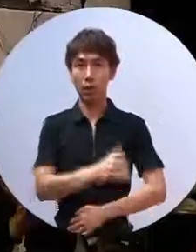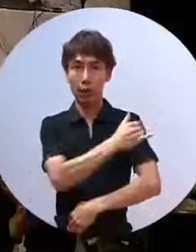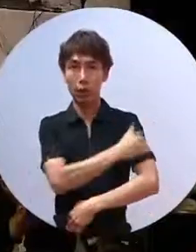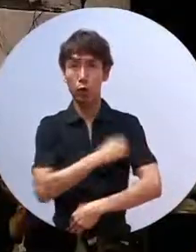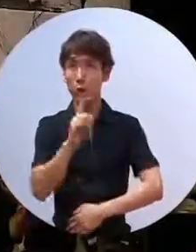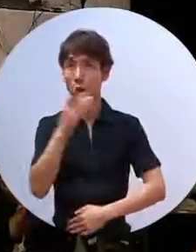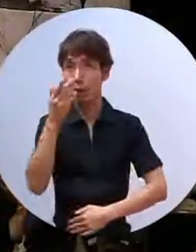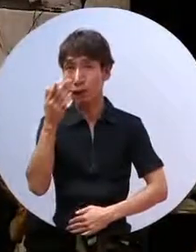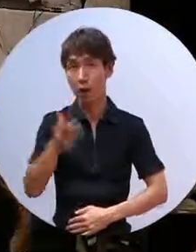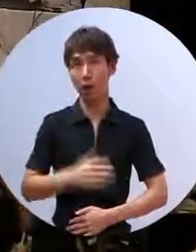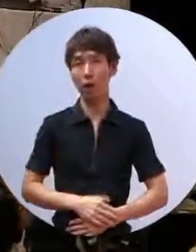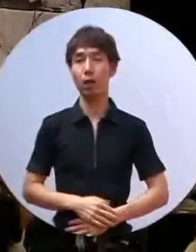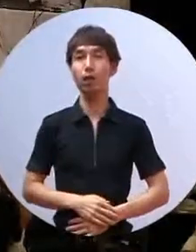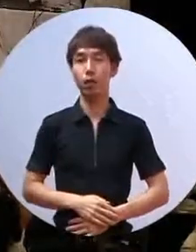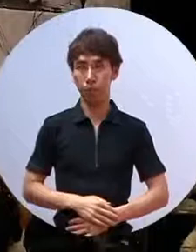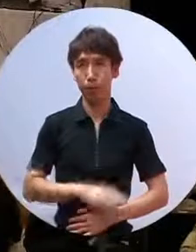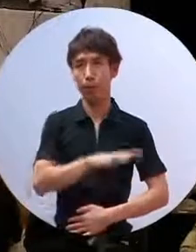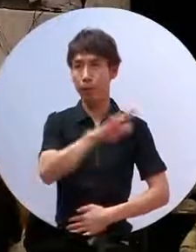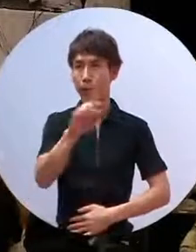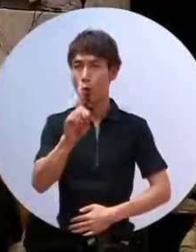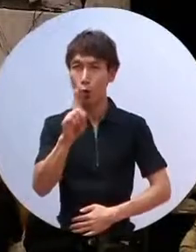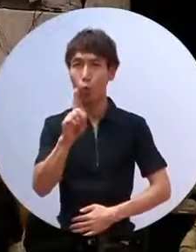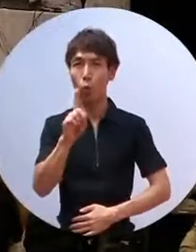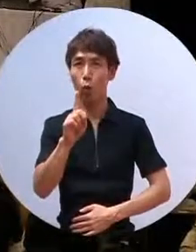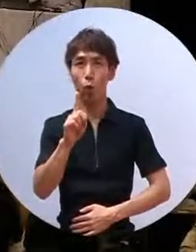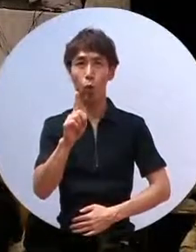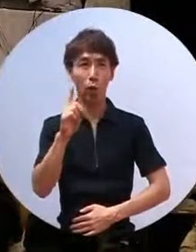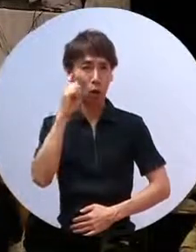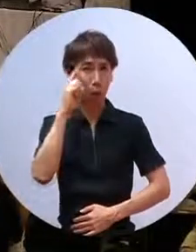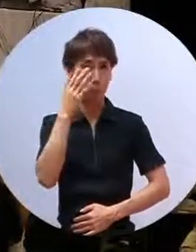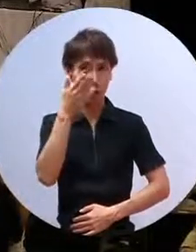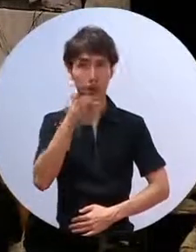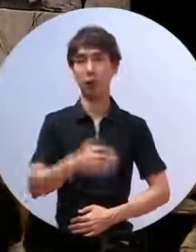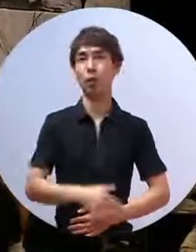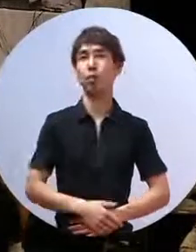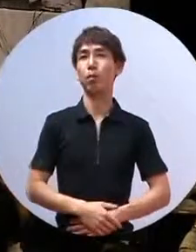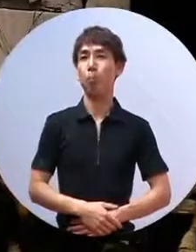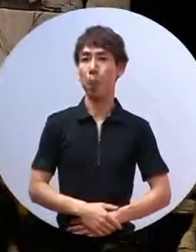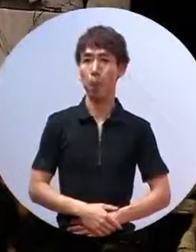皆さんは今回のトークセッションを聞いてどのように感じましたか？